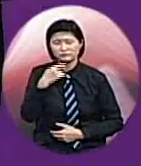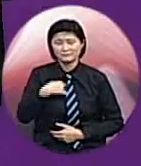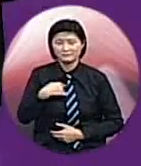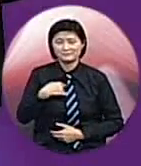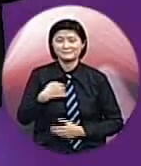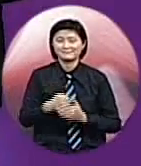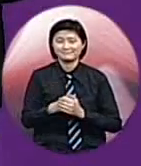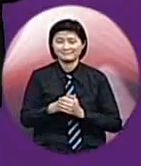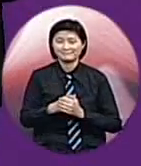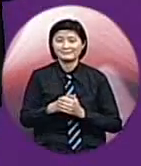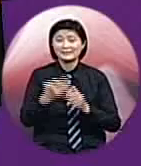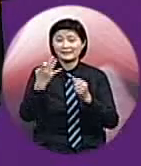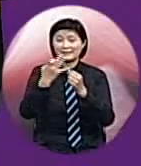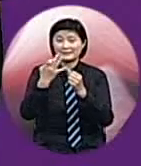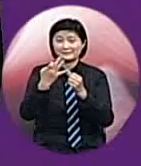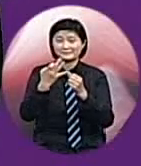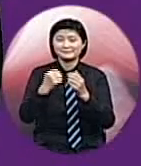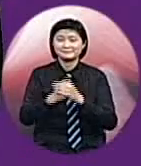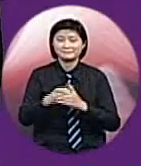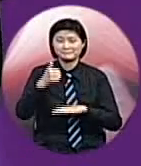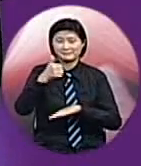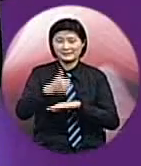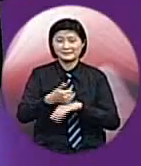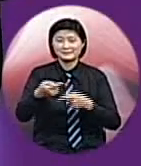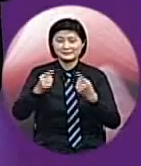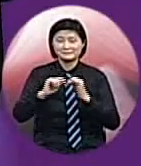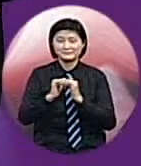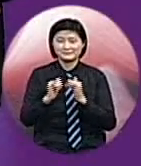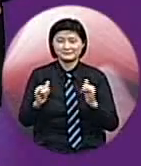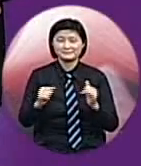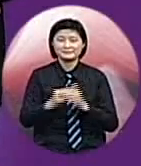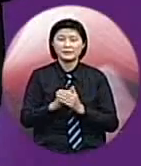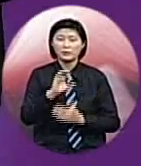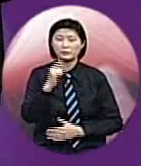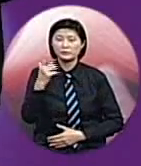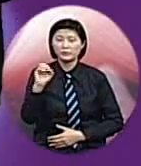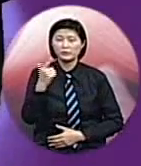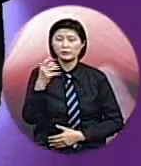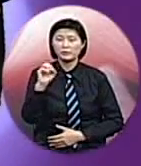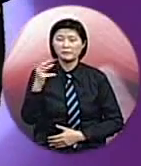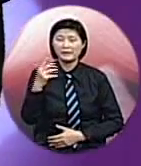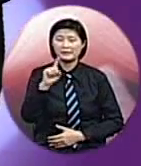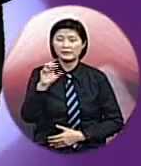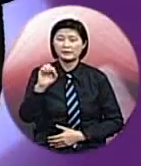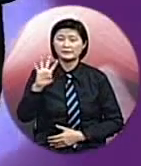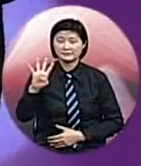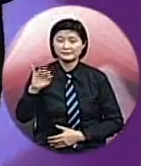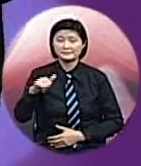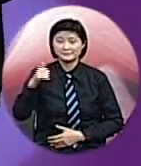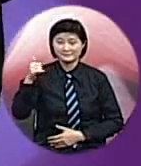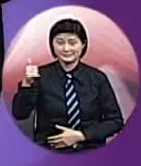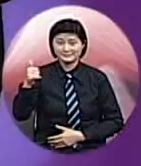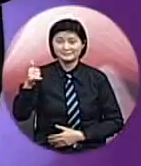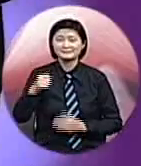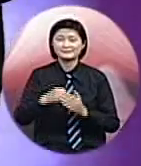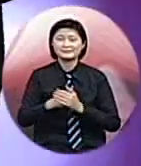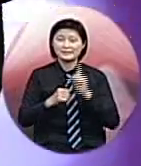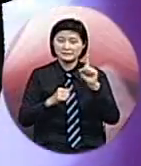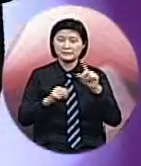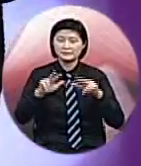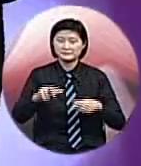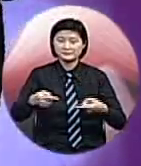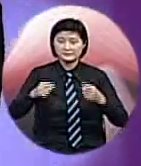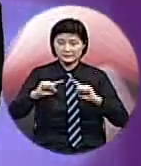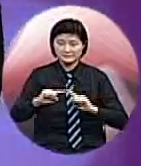14번째. 참가자. 14번째. 이제 마지막 참가자분인데. 네. 자, 060-608-1004번 누르시고 1번